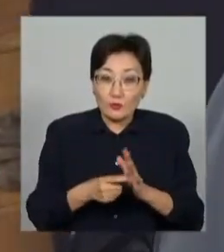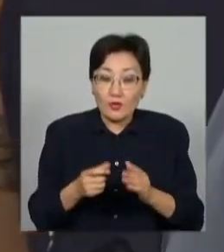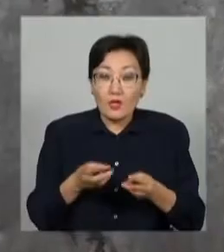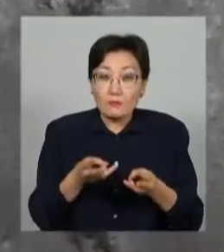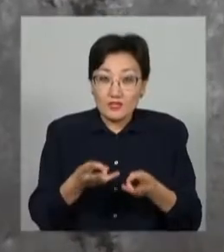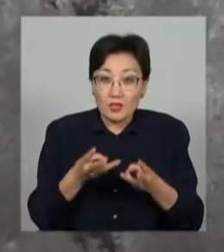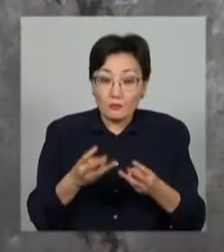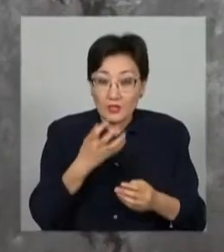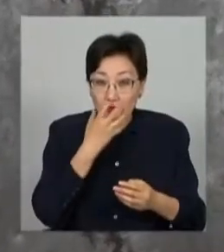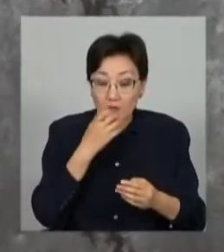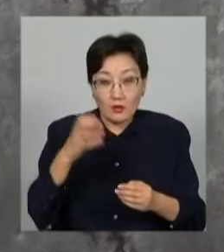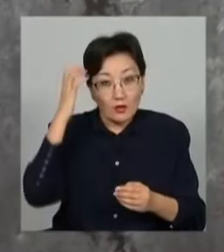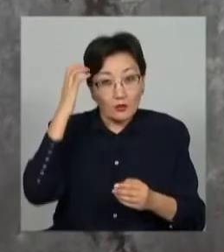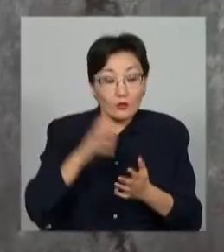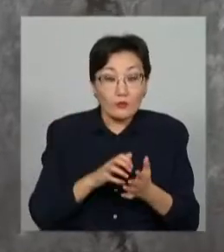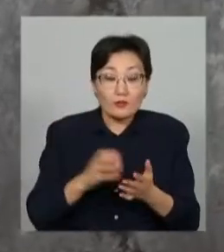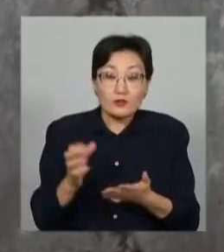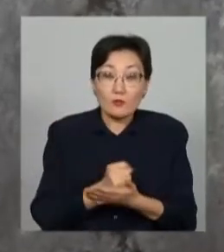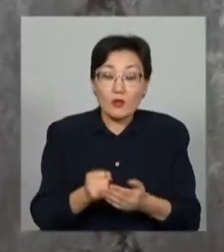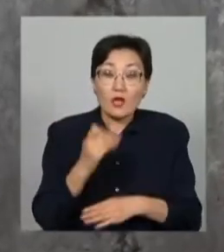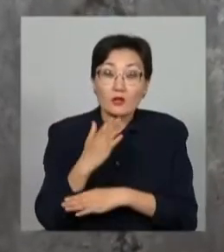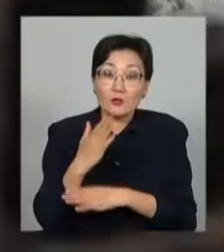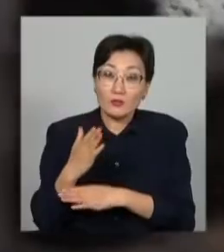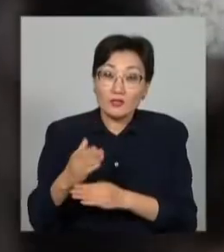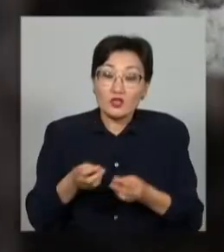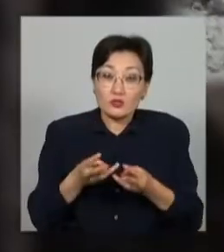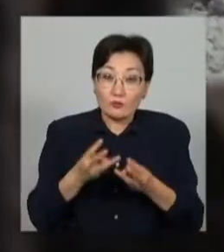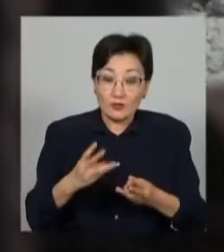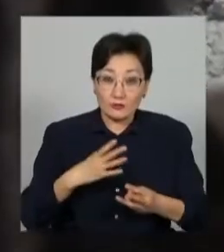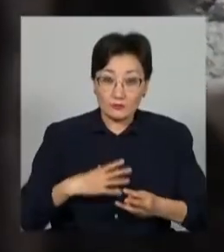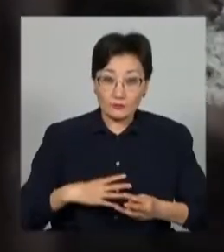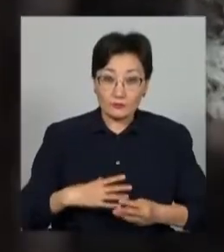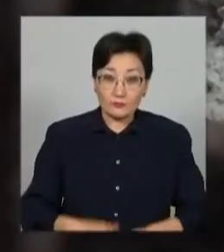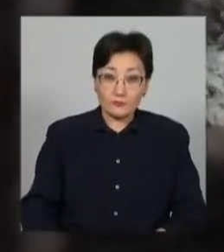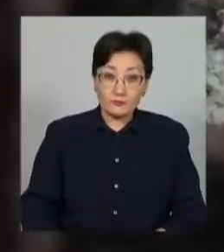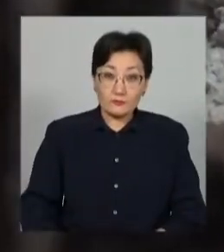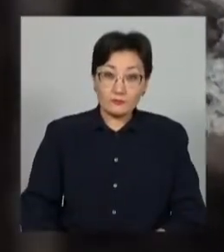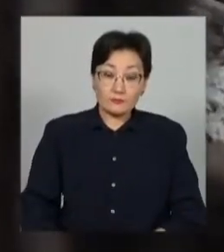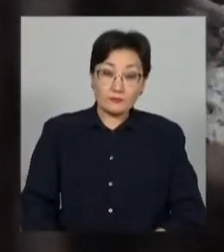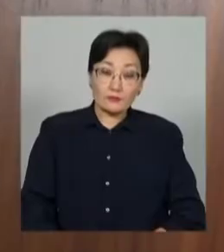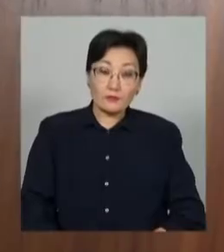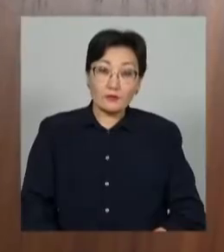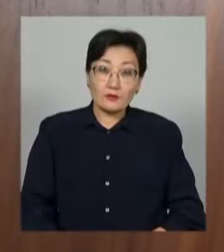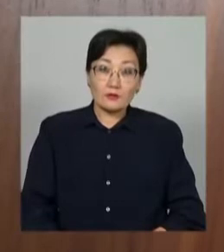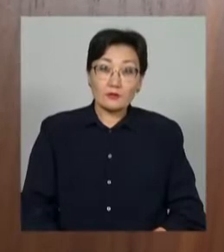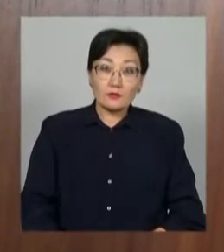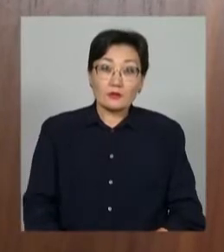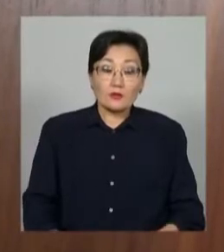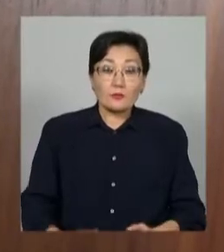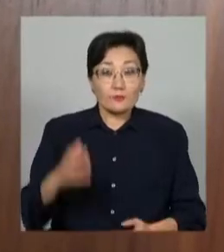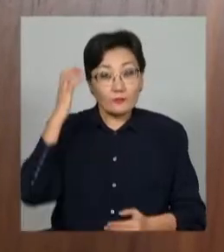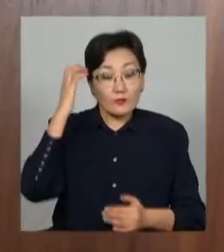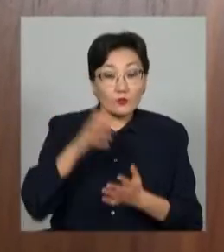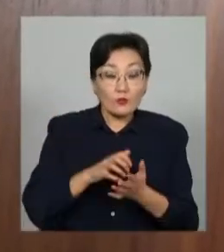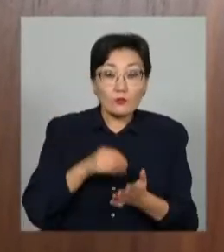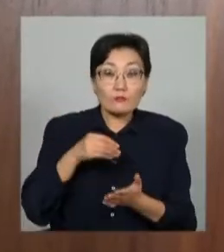жағып жылытады. Көмір отын таппаған жағдайда ауладан ағаш теріп амалдай тұруға мәжбүрмін дейді. Иногда уголь покупаем, уголь сейчас дорогой. Вот